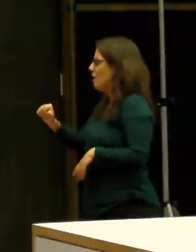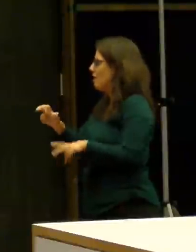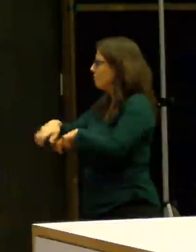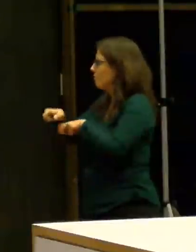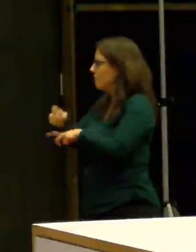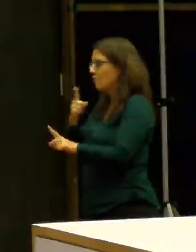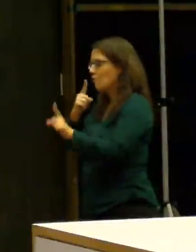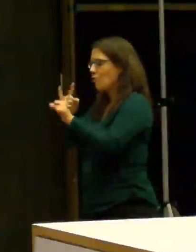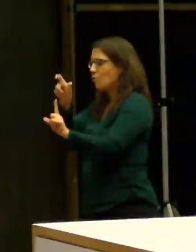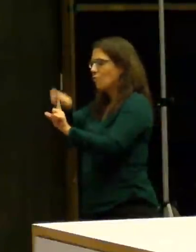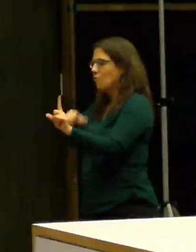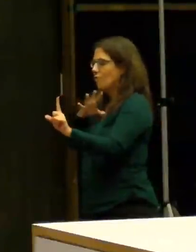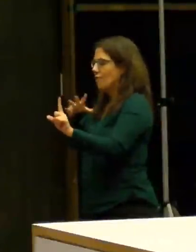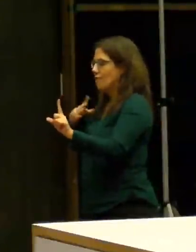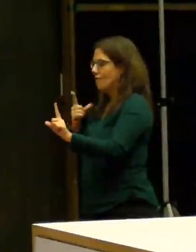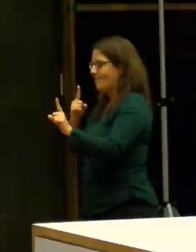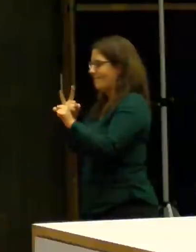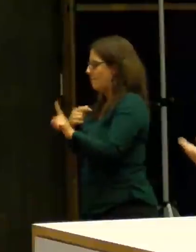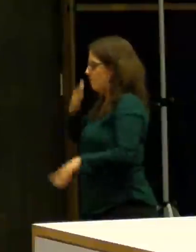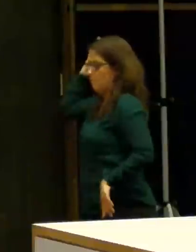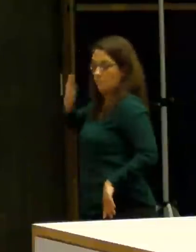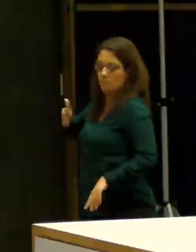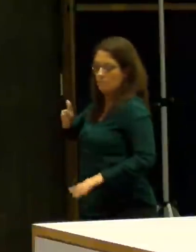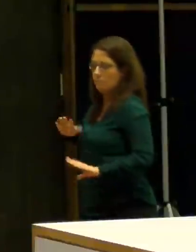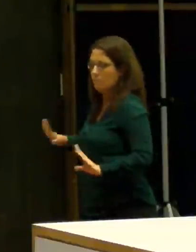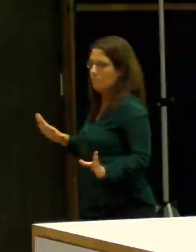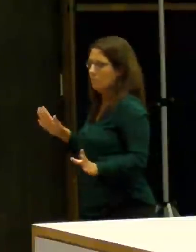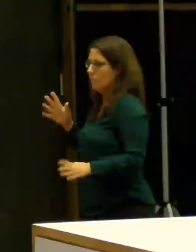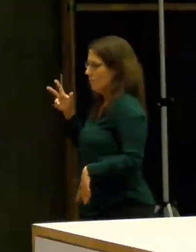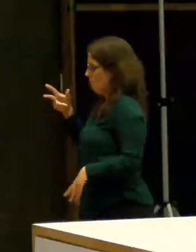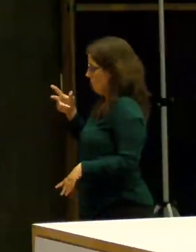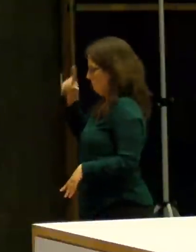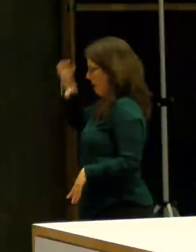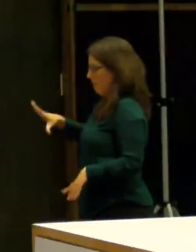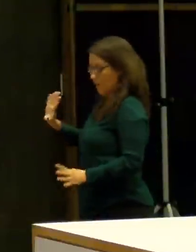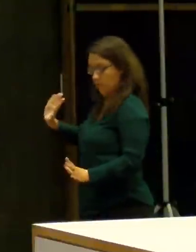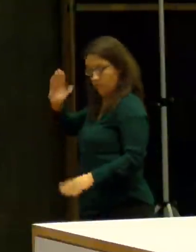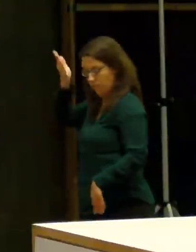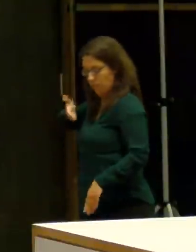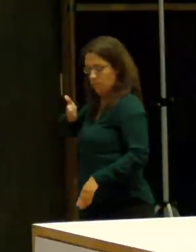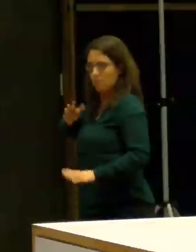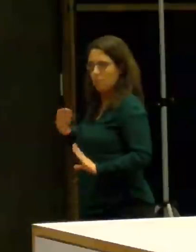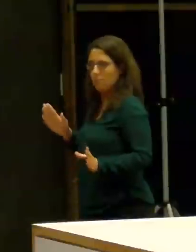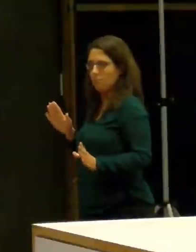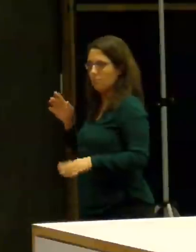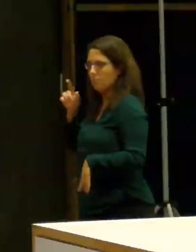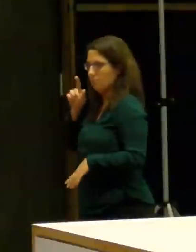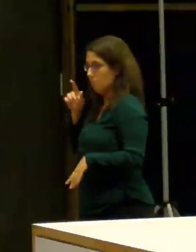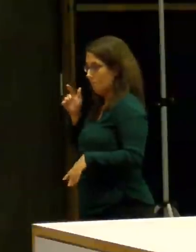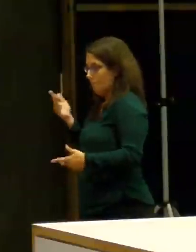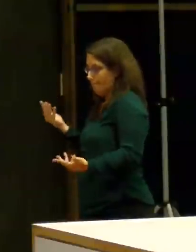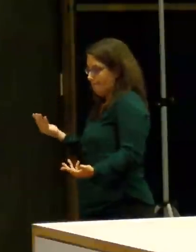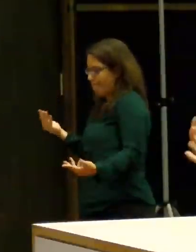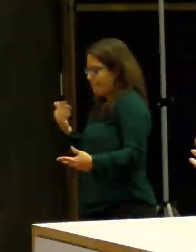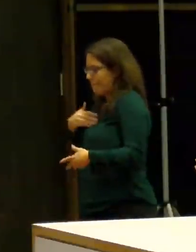On a du mal à se parler, elle a du mal à comprendre notre point de vue qui est à côté des animaux, essayer